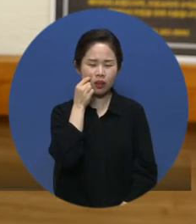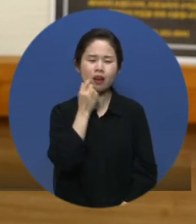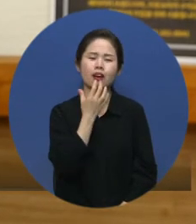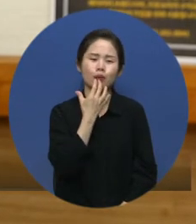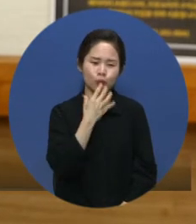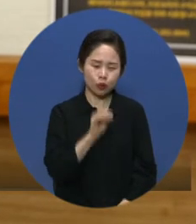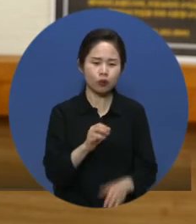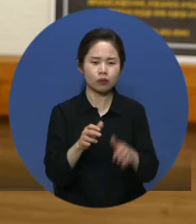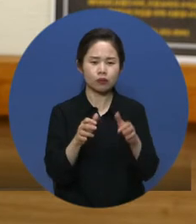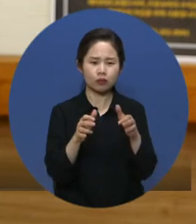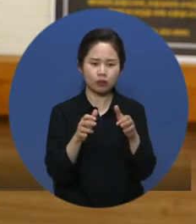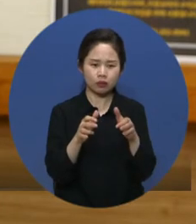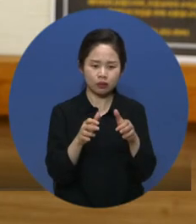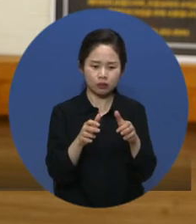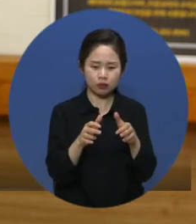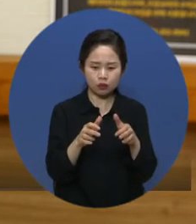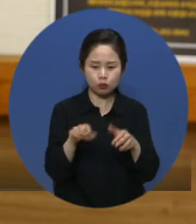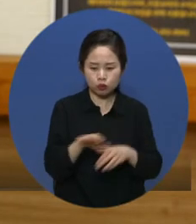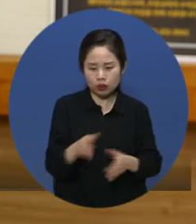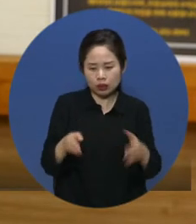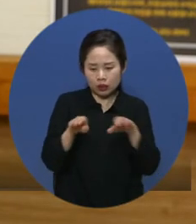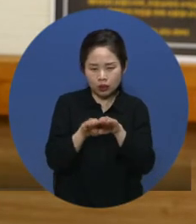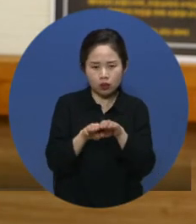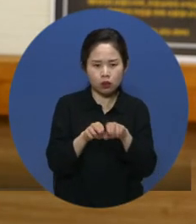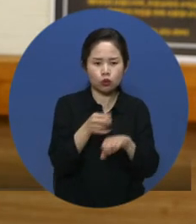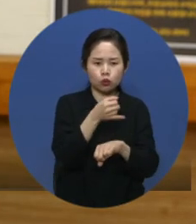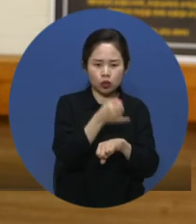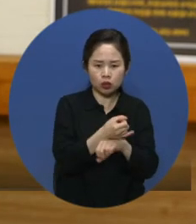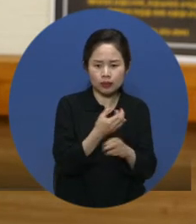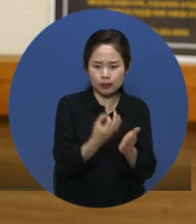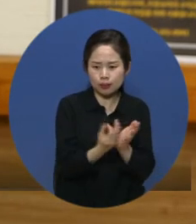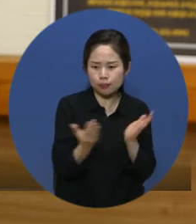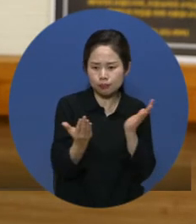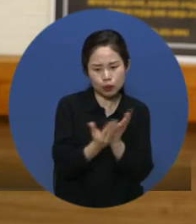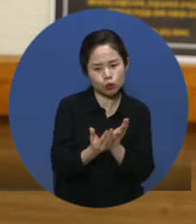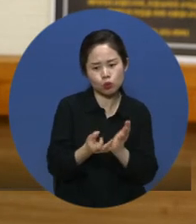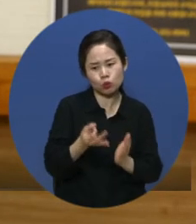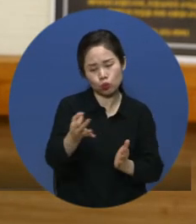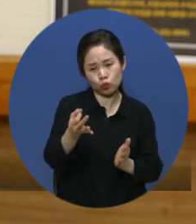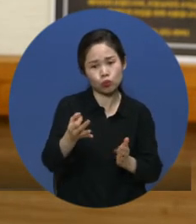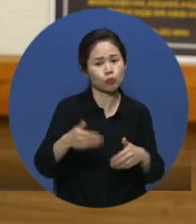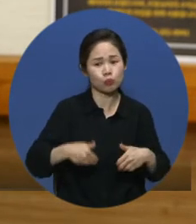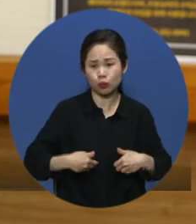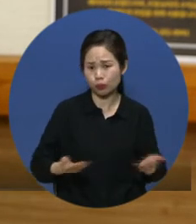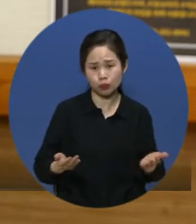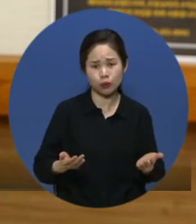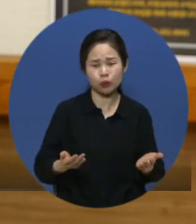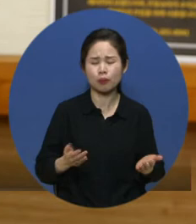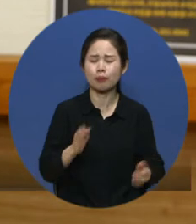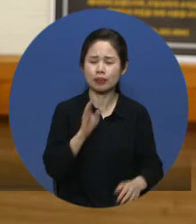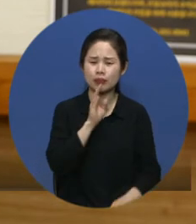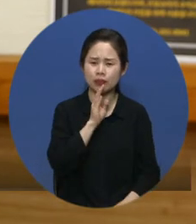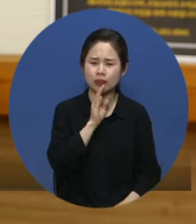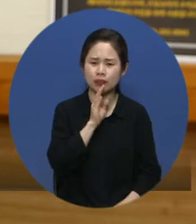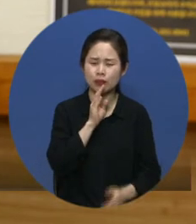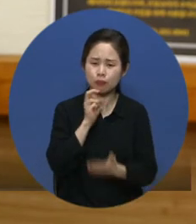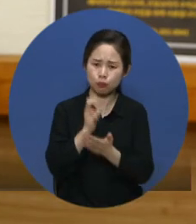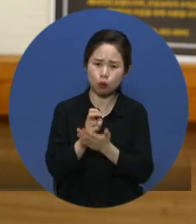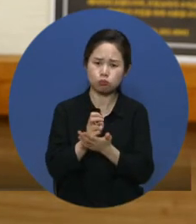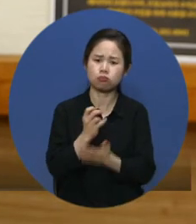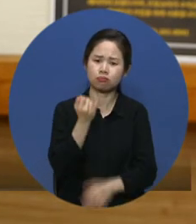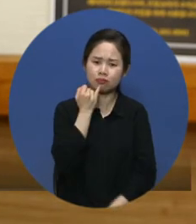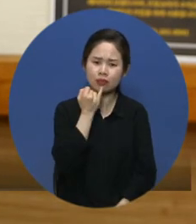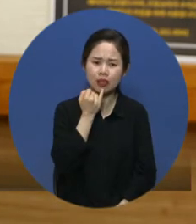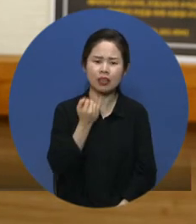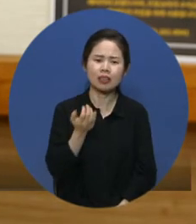주지 않아도 되는 시설로 인정은 받았습니다만 저희들의 가장 큰 목적은